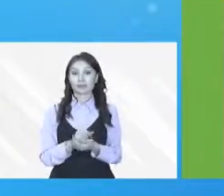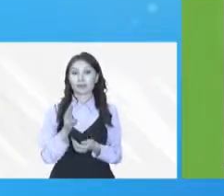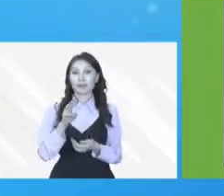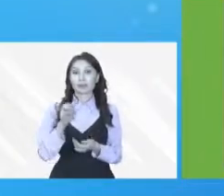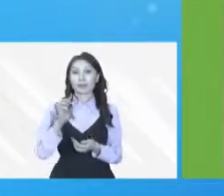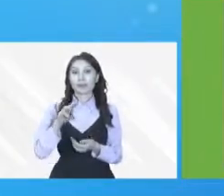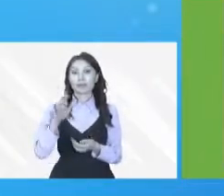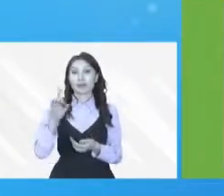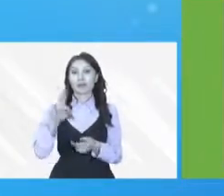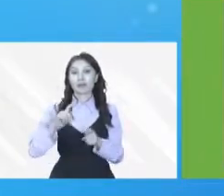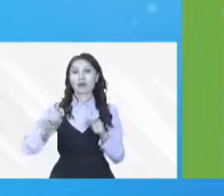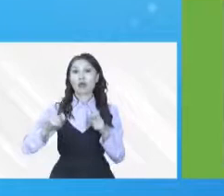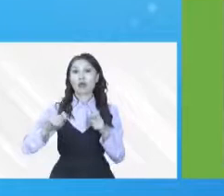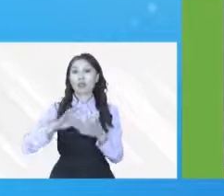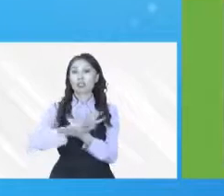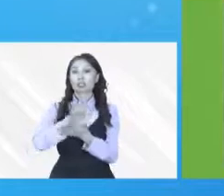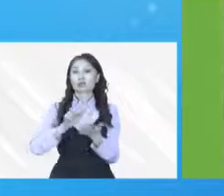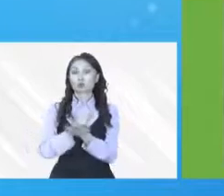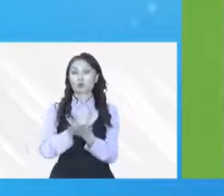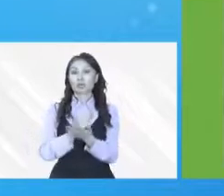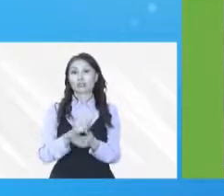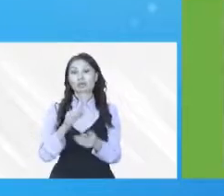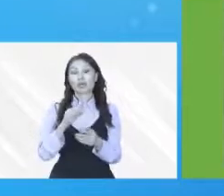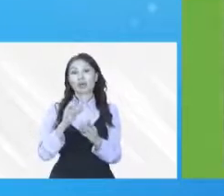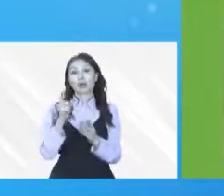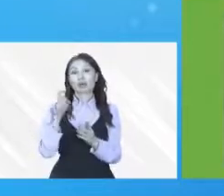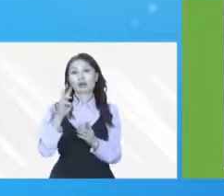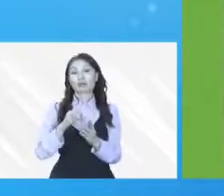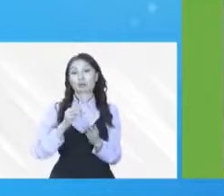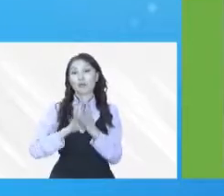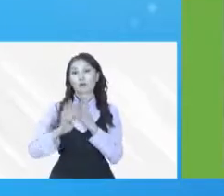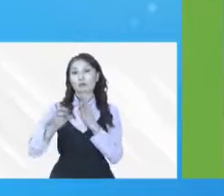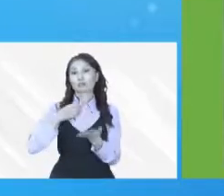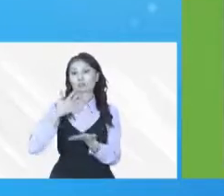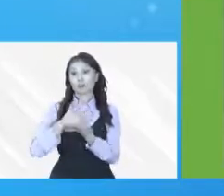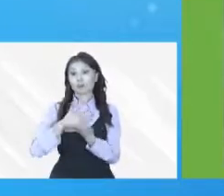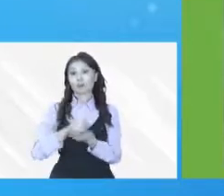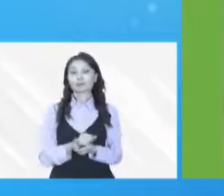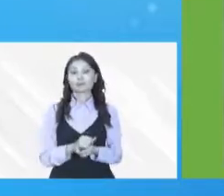Мембрана вокруг ядра разрушается, и хромосомы выстраиваются в центре клетки.